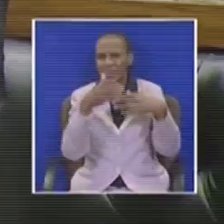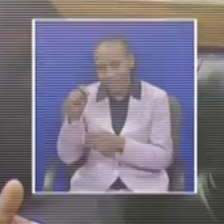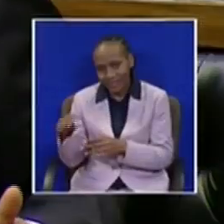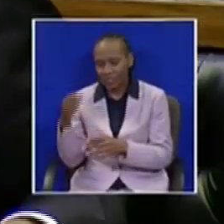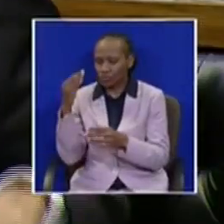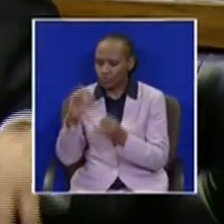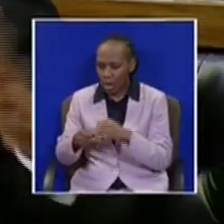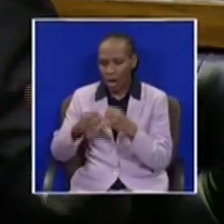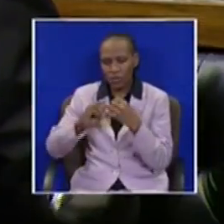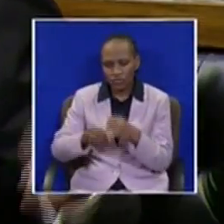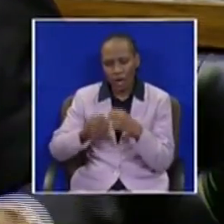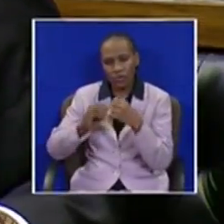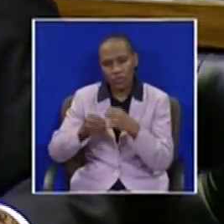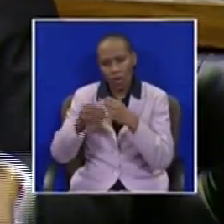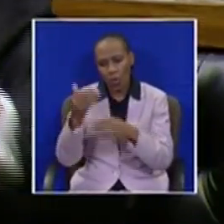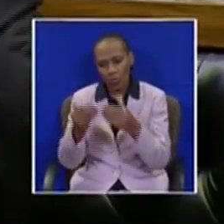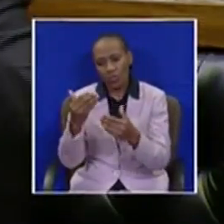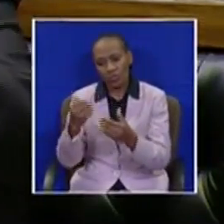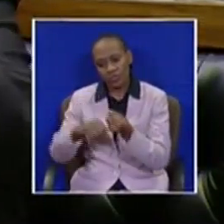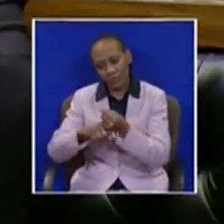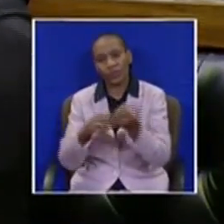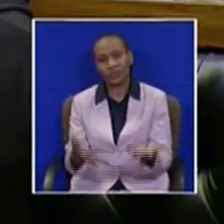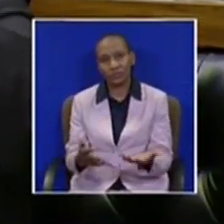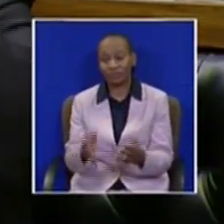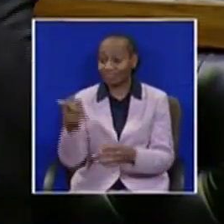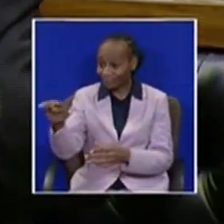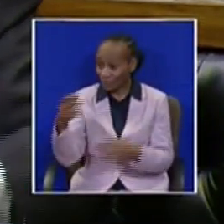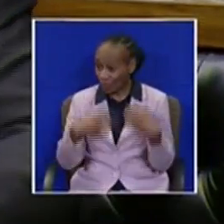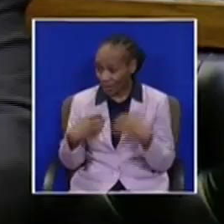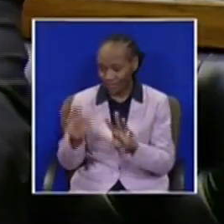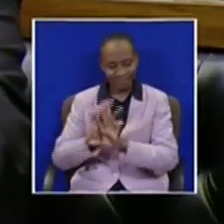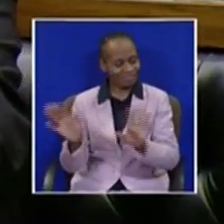ANC. So don't worry. Don't even worry